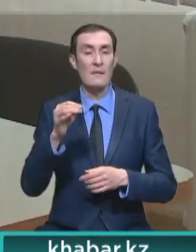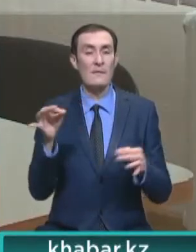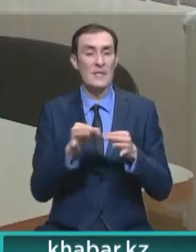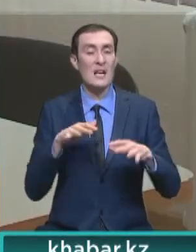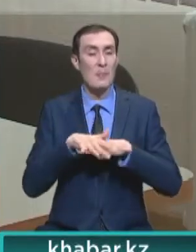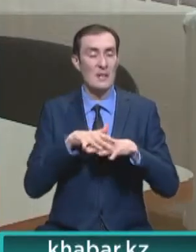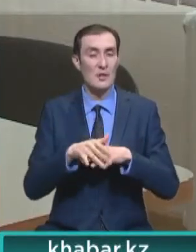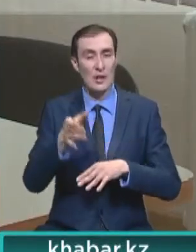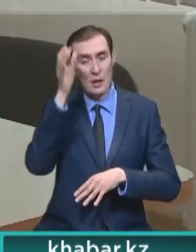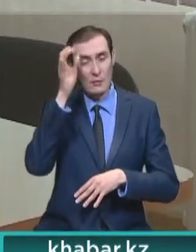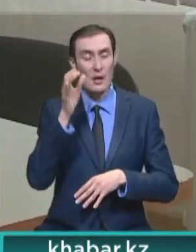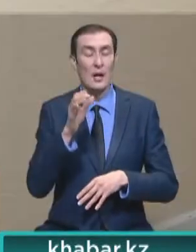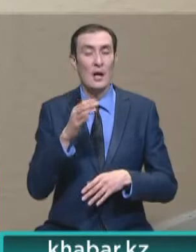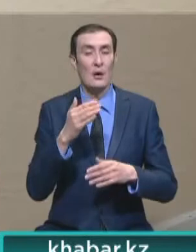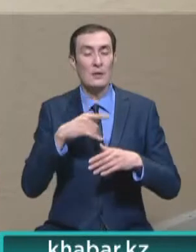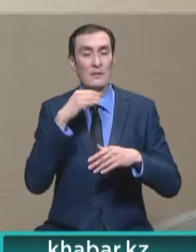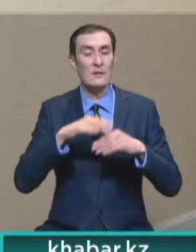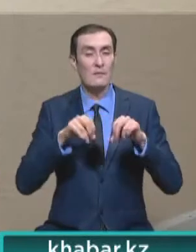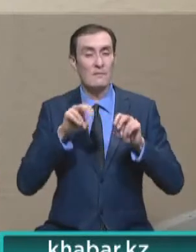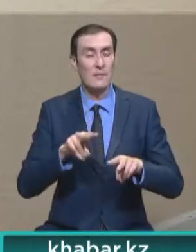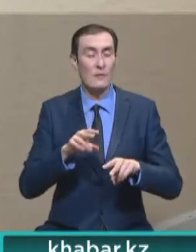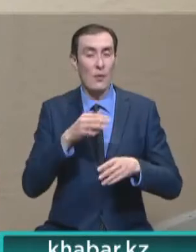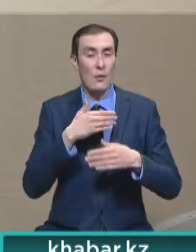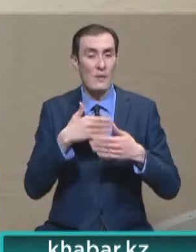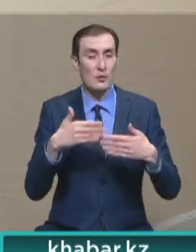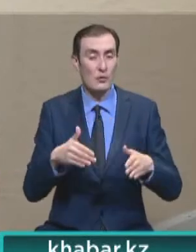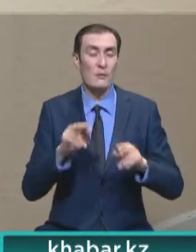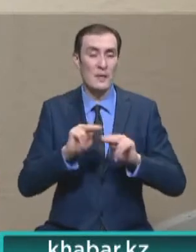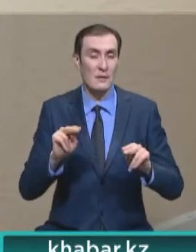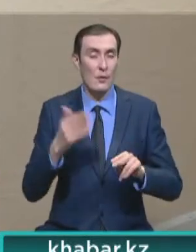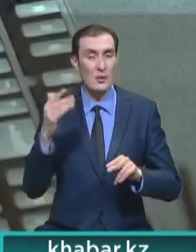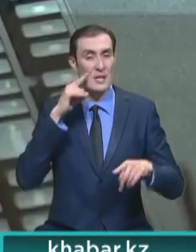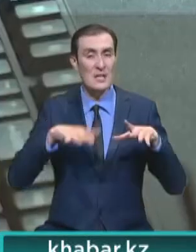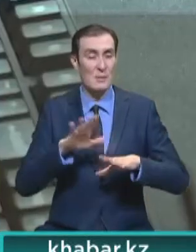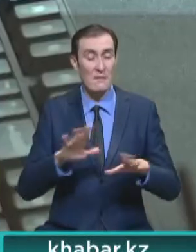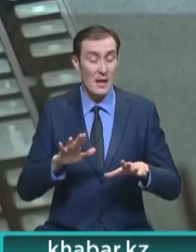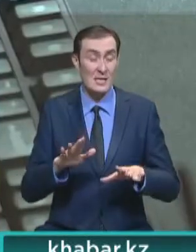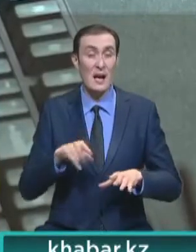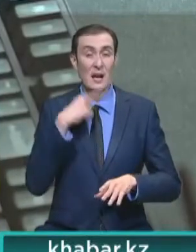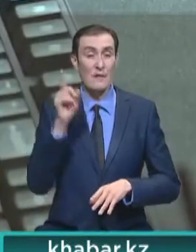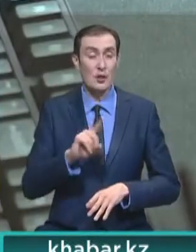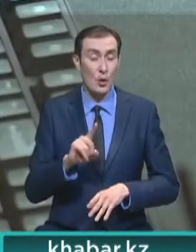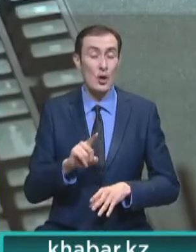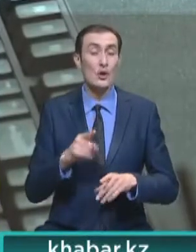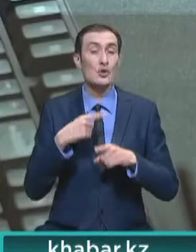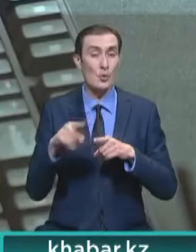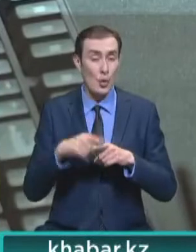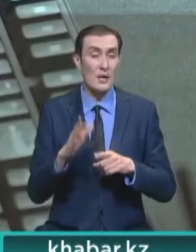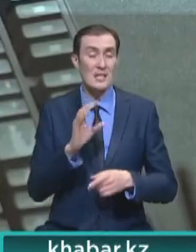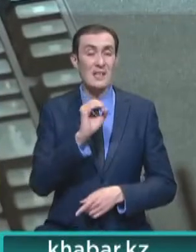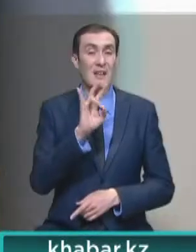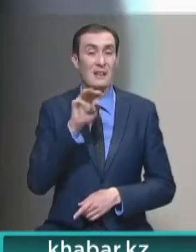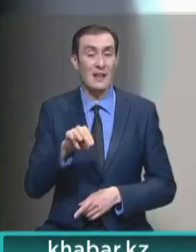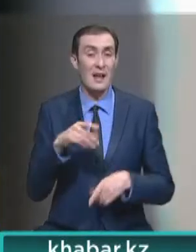досым ярбула тулы профессионализме выпускников педагогических вузов он не сомневается поясняет уже на стадии ент и